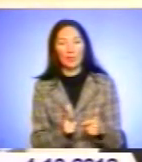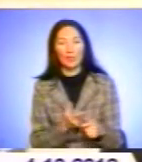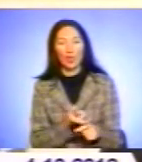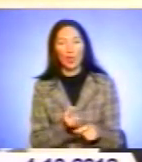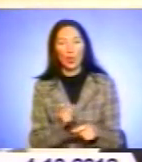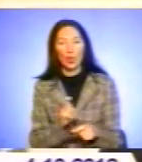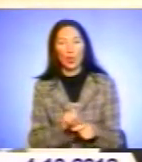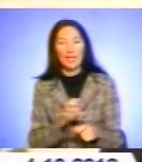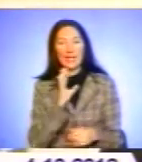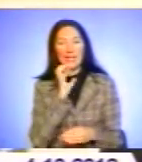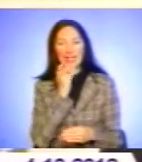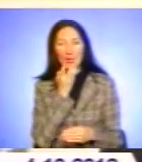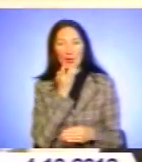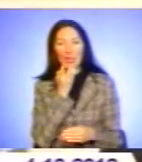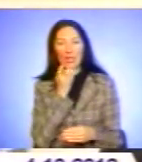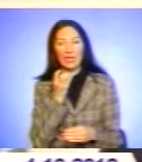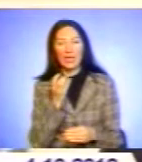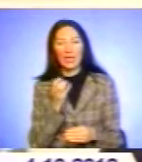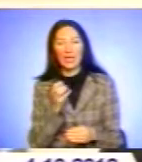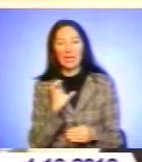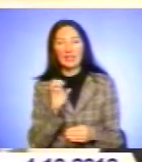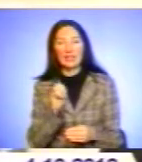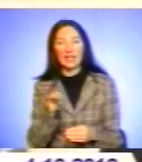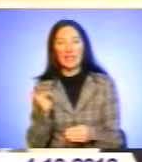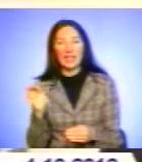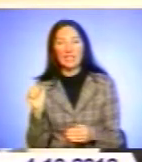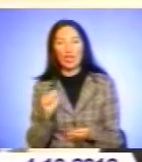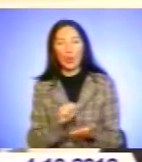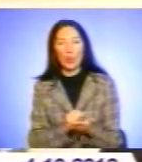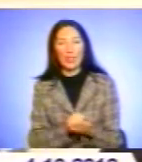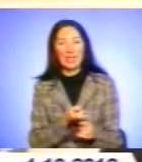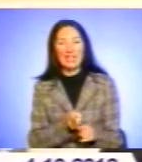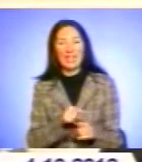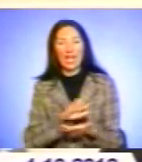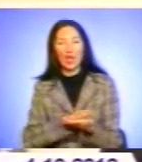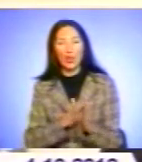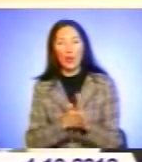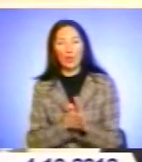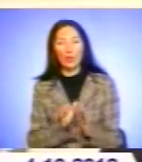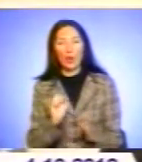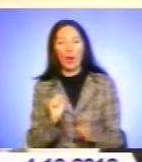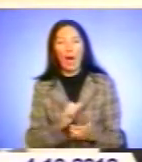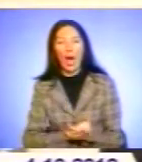дуже серйозний стратегічний документ – це договір про асоціацію,